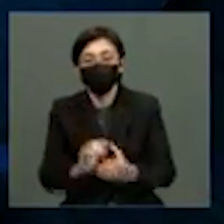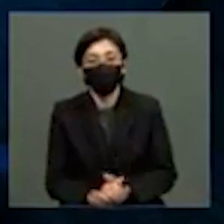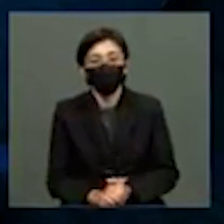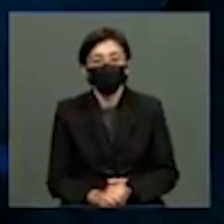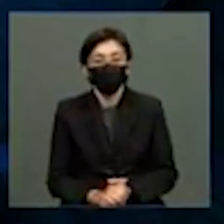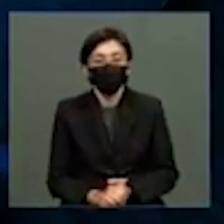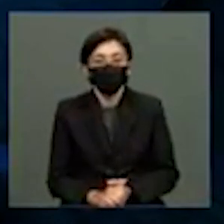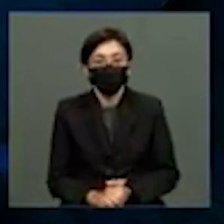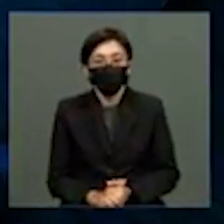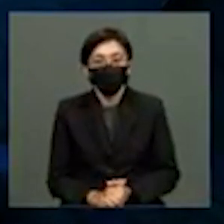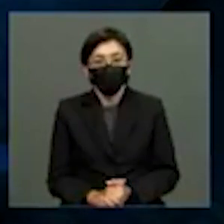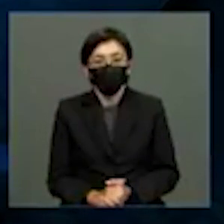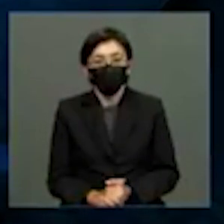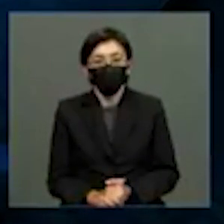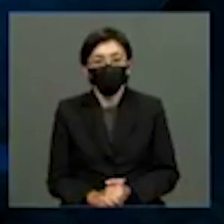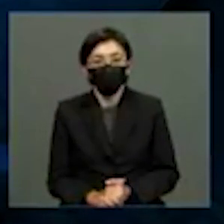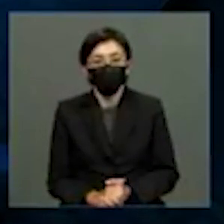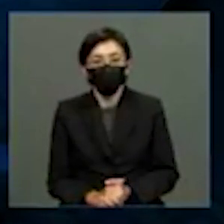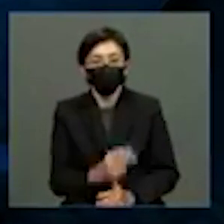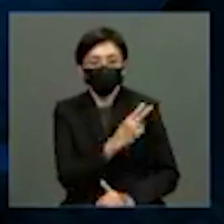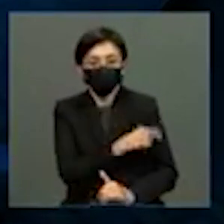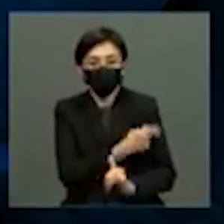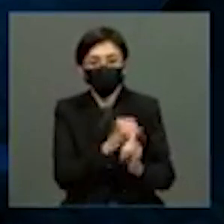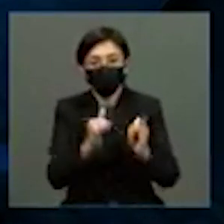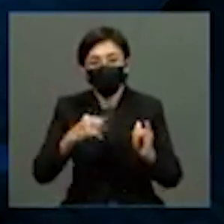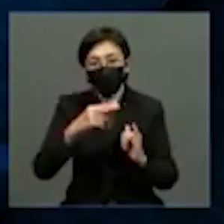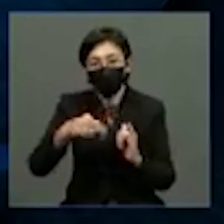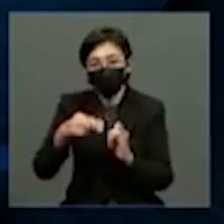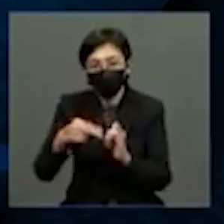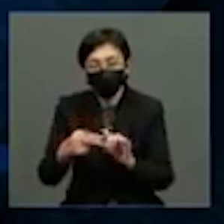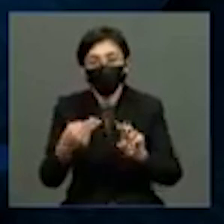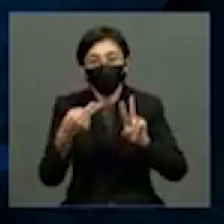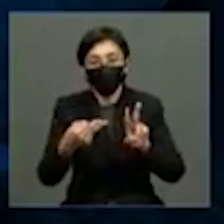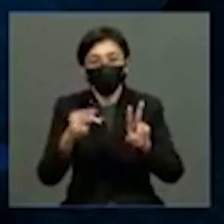เป็นการรักษาตัวอยู่ในโรงพยาบาล